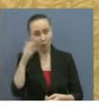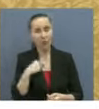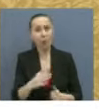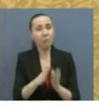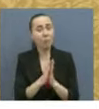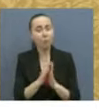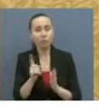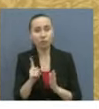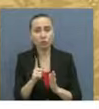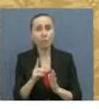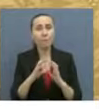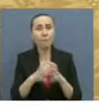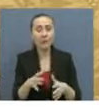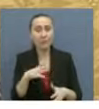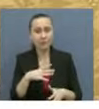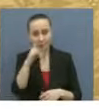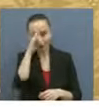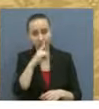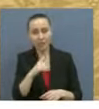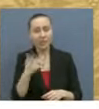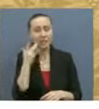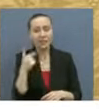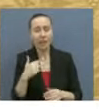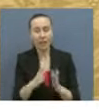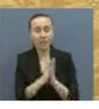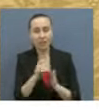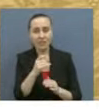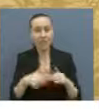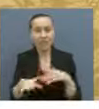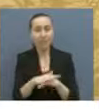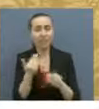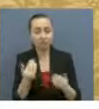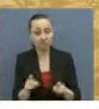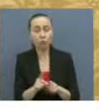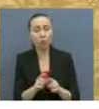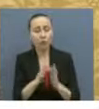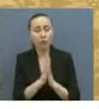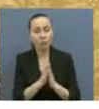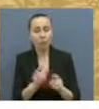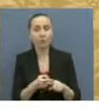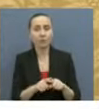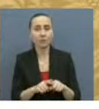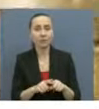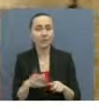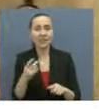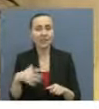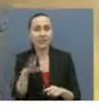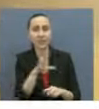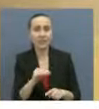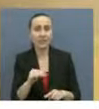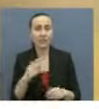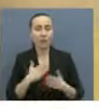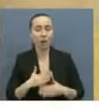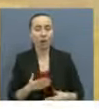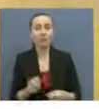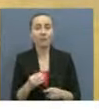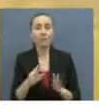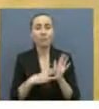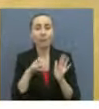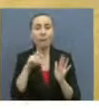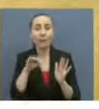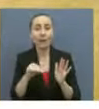чтобы мир был в Казахстане. Всегда молились за народ. И сейчас молимся. Хотя не везде спокойно, дочь. 8 марта Мария